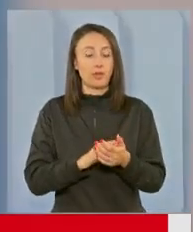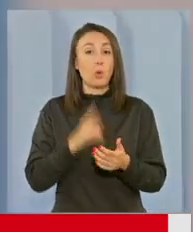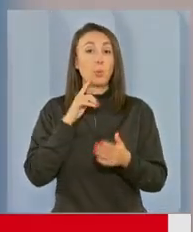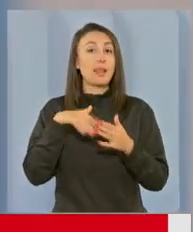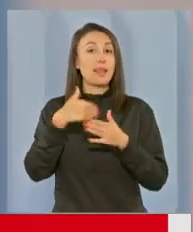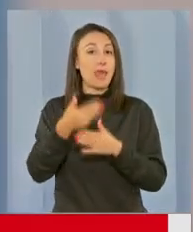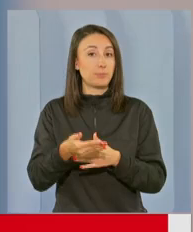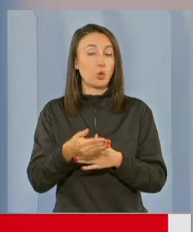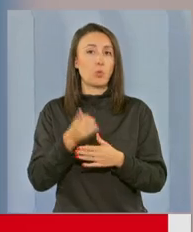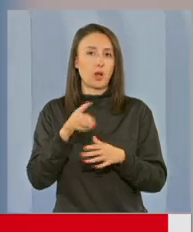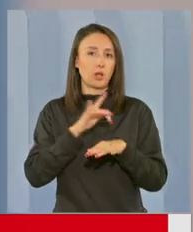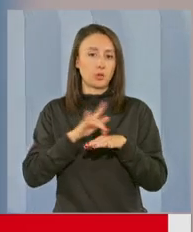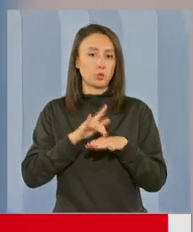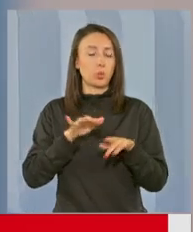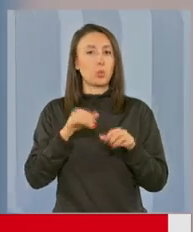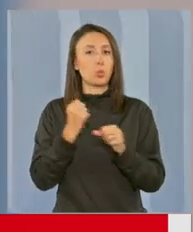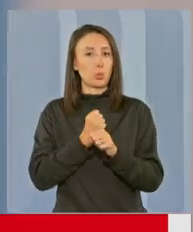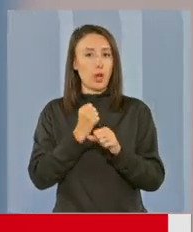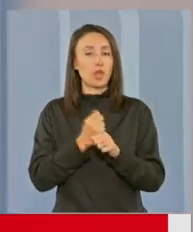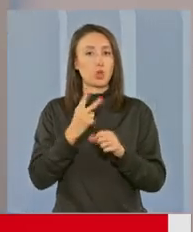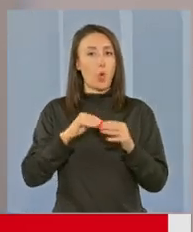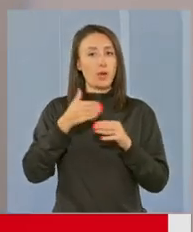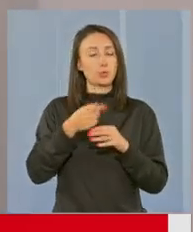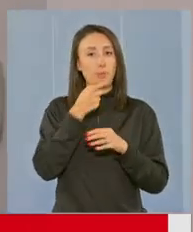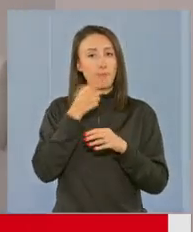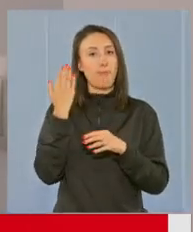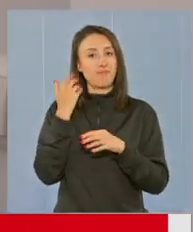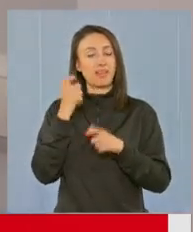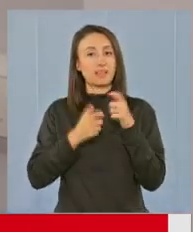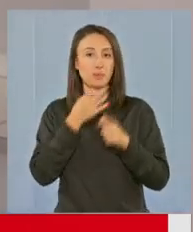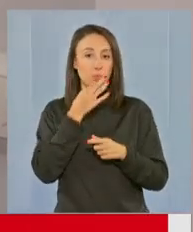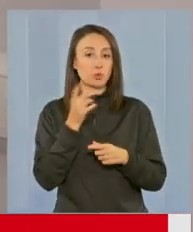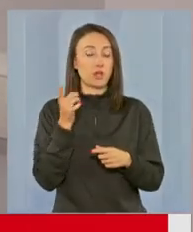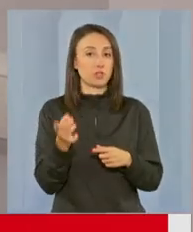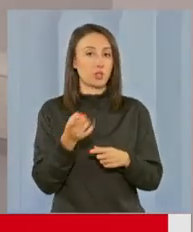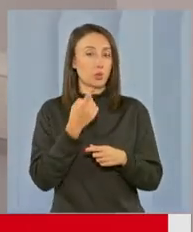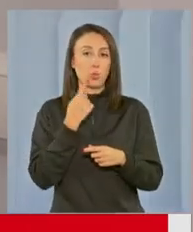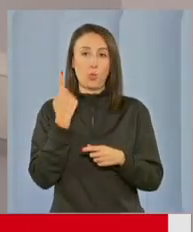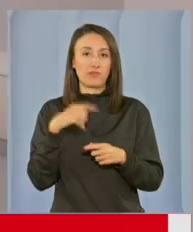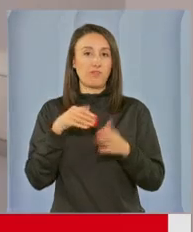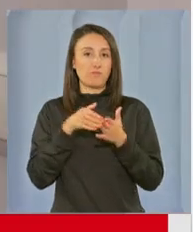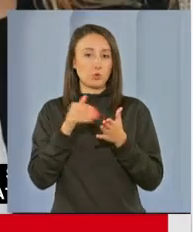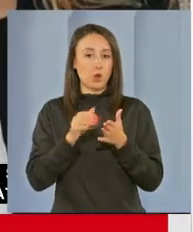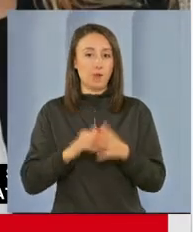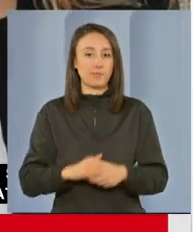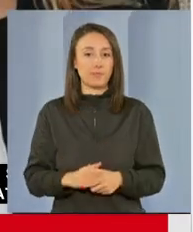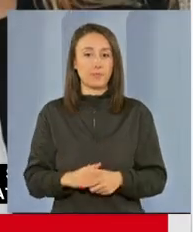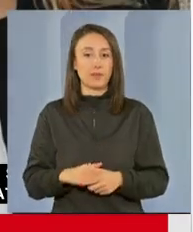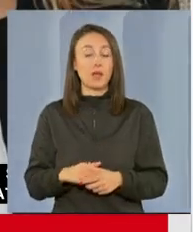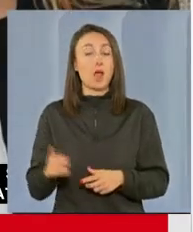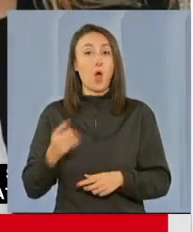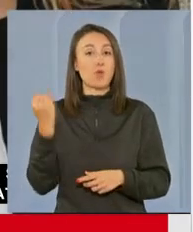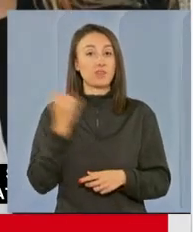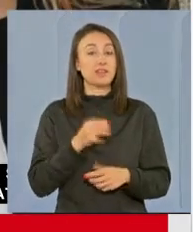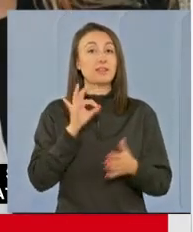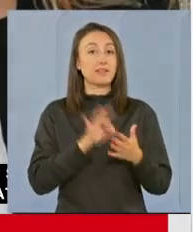laptop cu care doctorul lucra în mod curent și două laptopuri mai vechi despre care spun aceștia că nu ar fi funcționale. Ei au venit pe data de